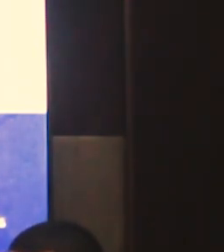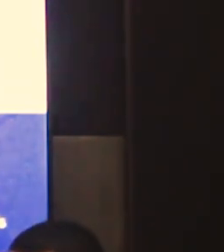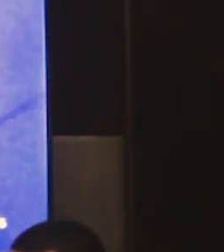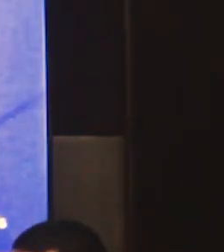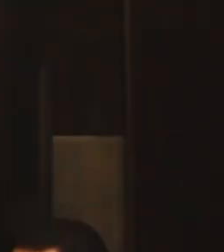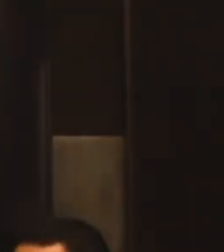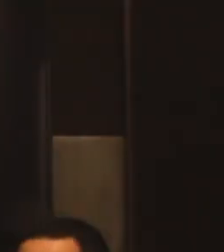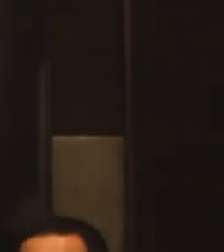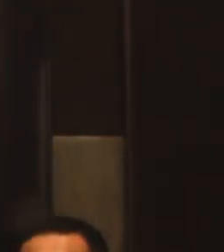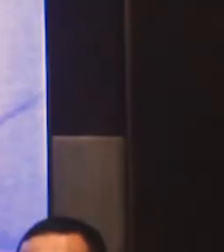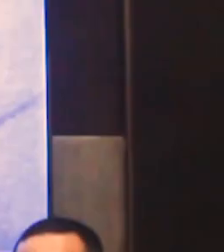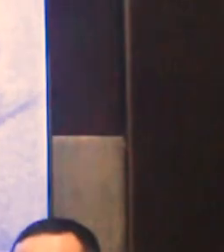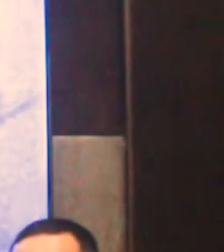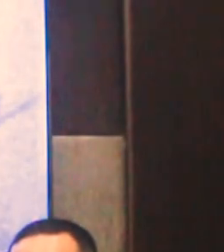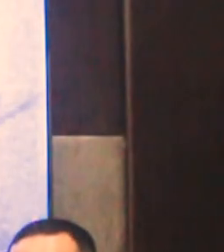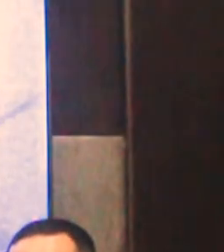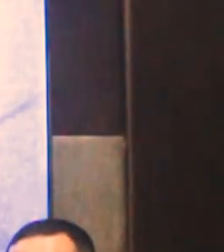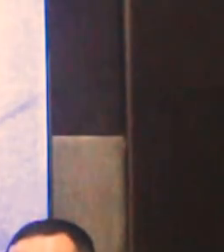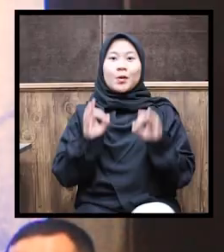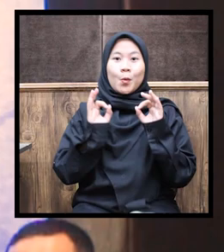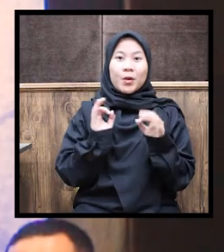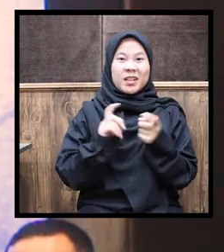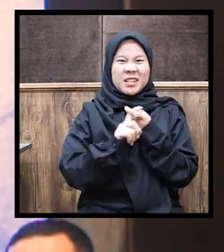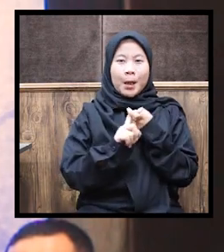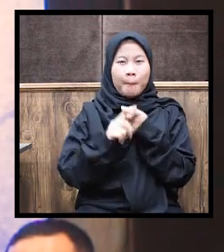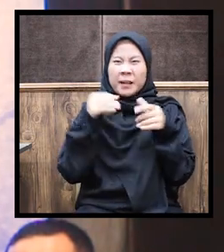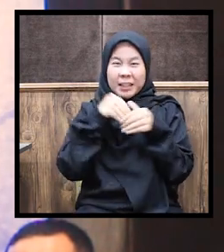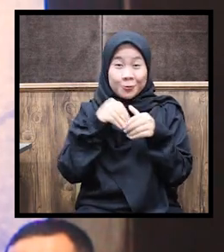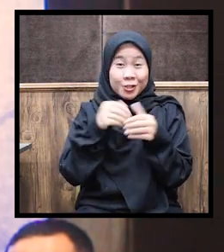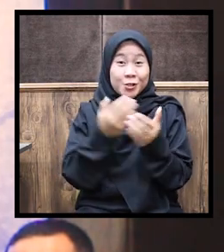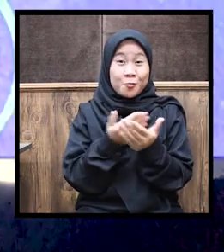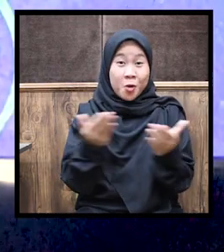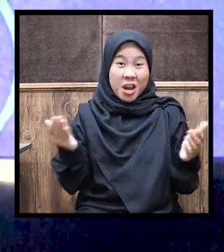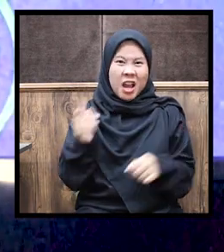waktu jadi catatan besarnya adalah bahwa